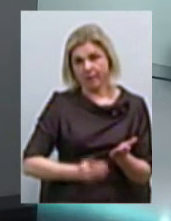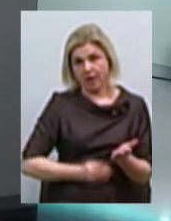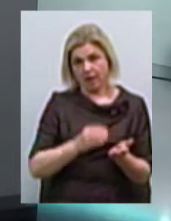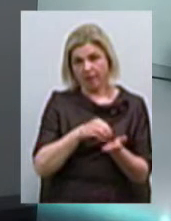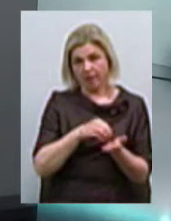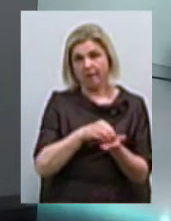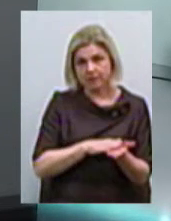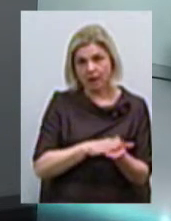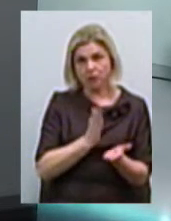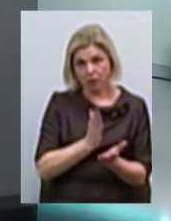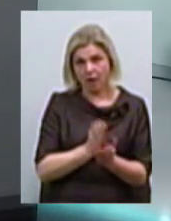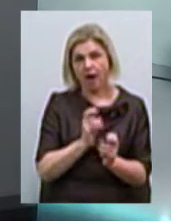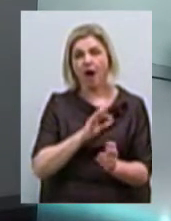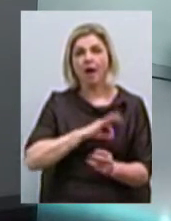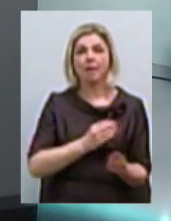підприємця, він